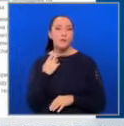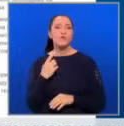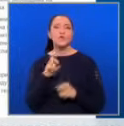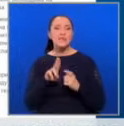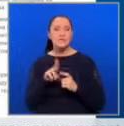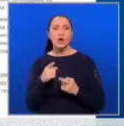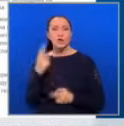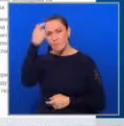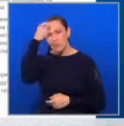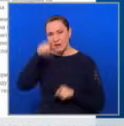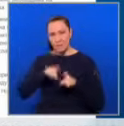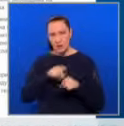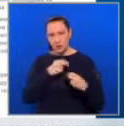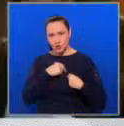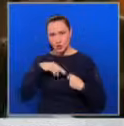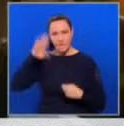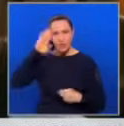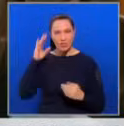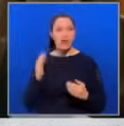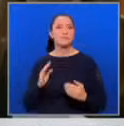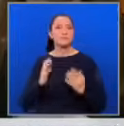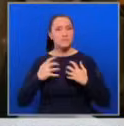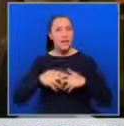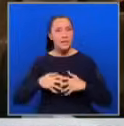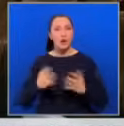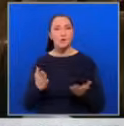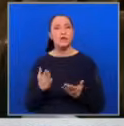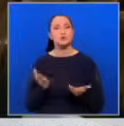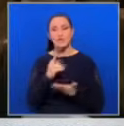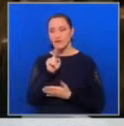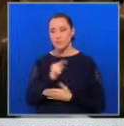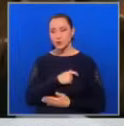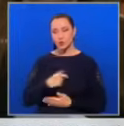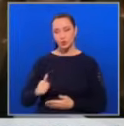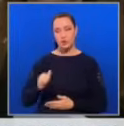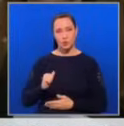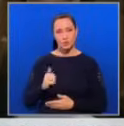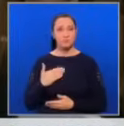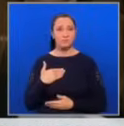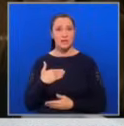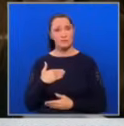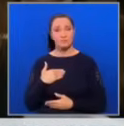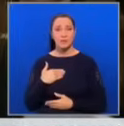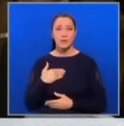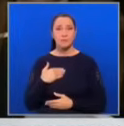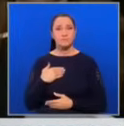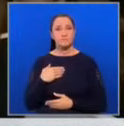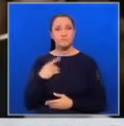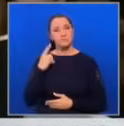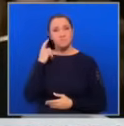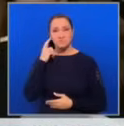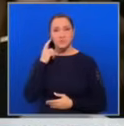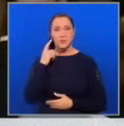мвр отново разчиташе на военна техника когато става дума за национална сигурност да вярвам на него а не на